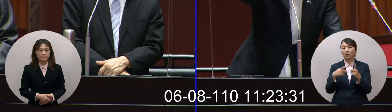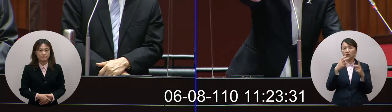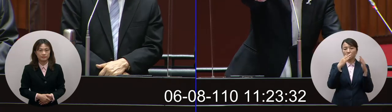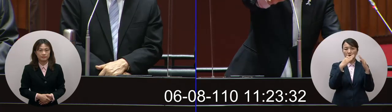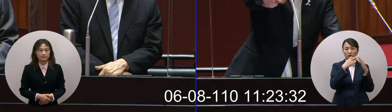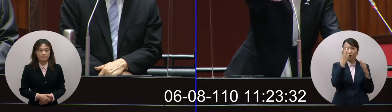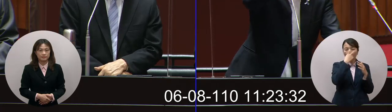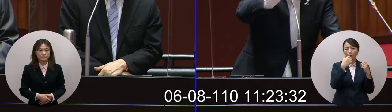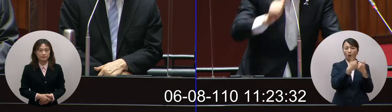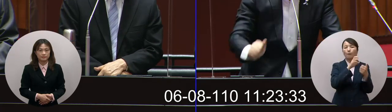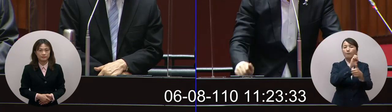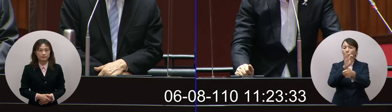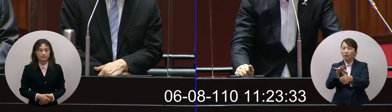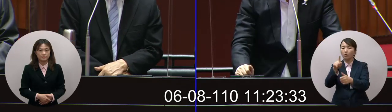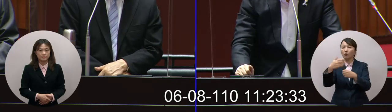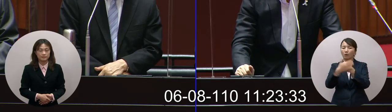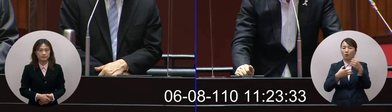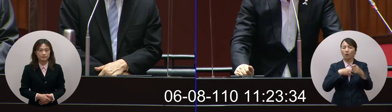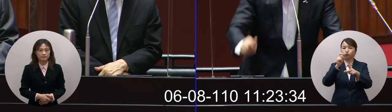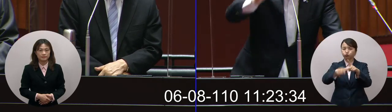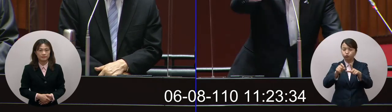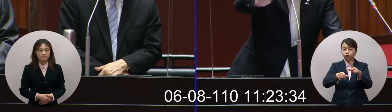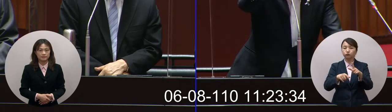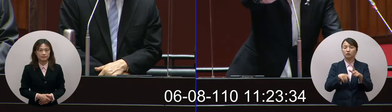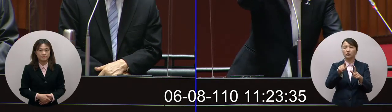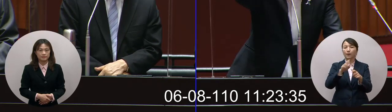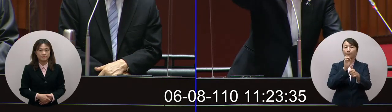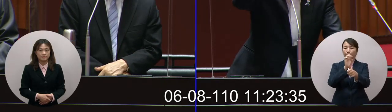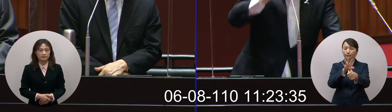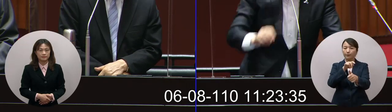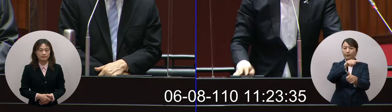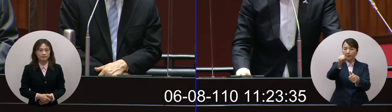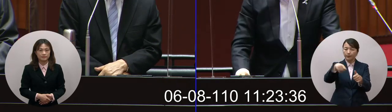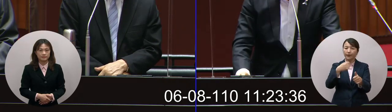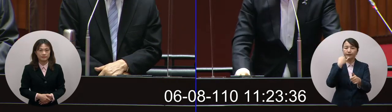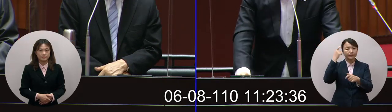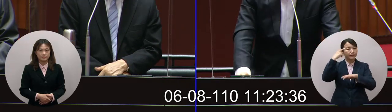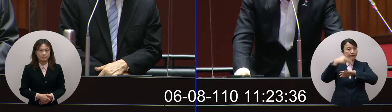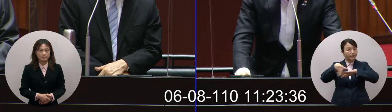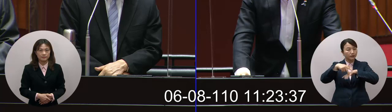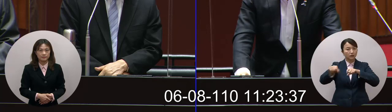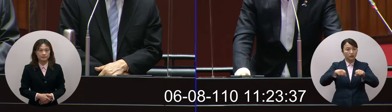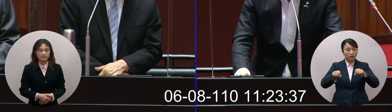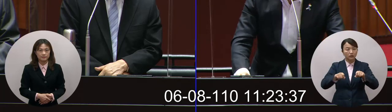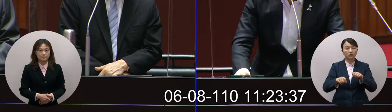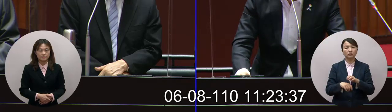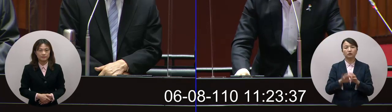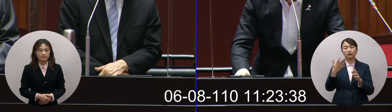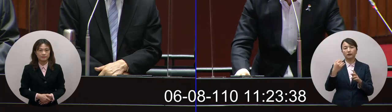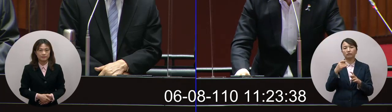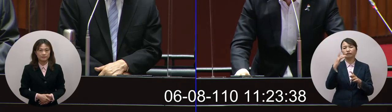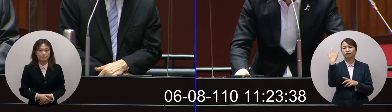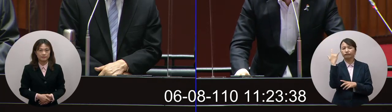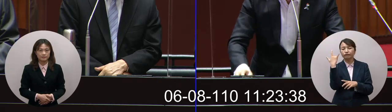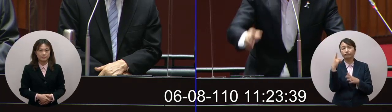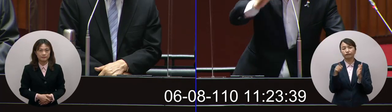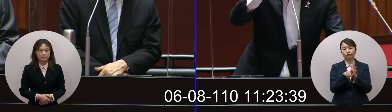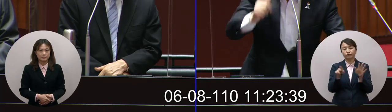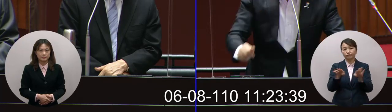啊，遐个寿险公司的人，讲要给因会当安尼计划。但是呢，最慢什么时候开